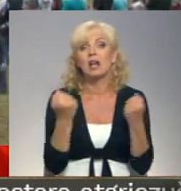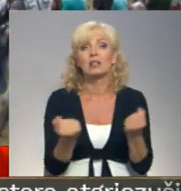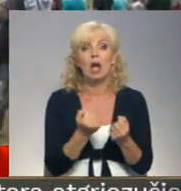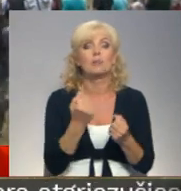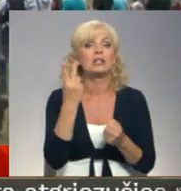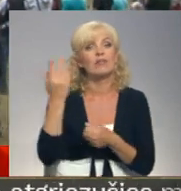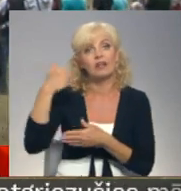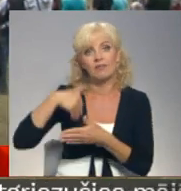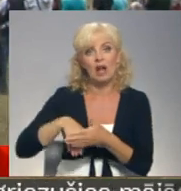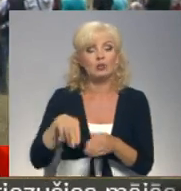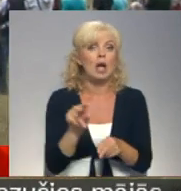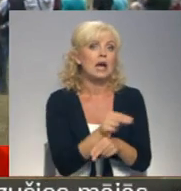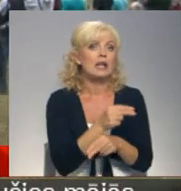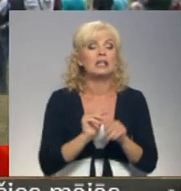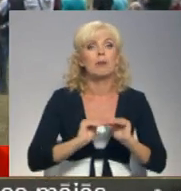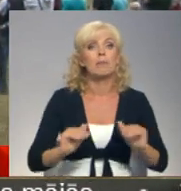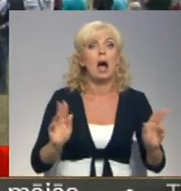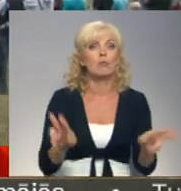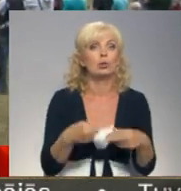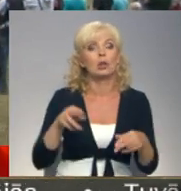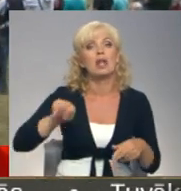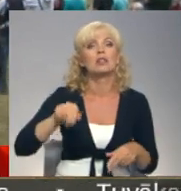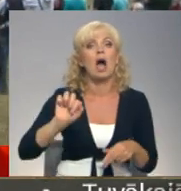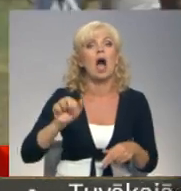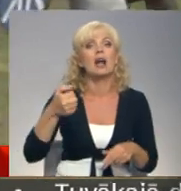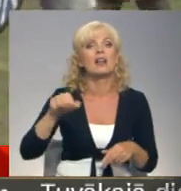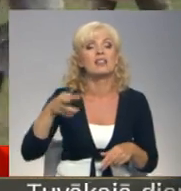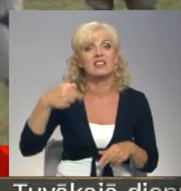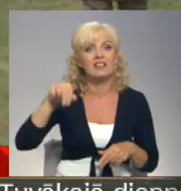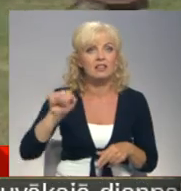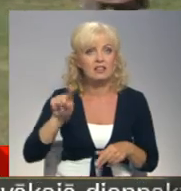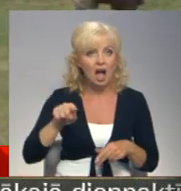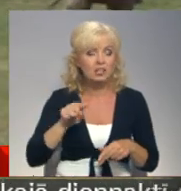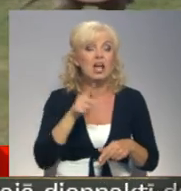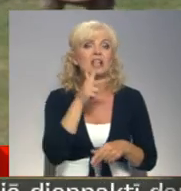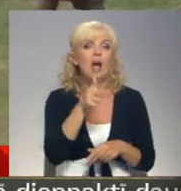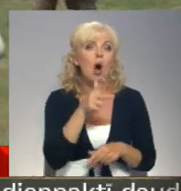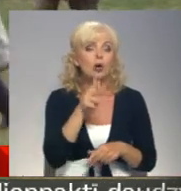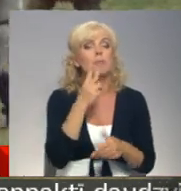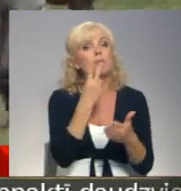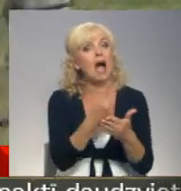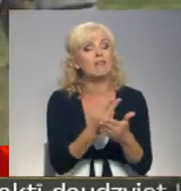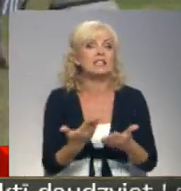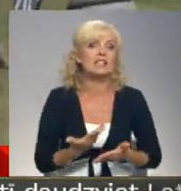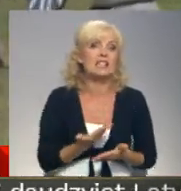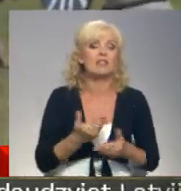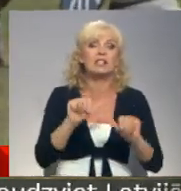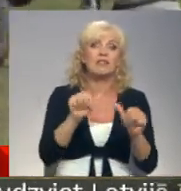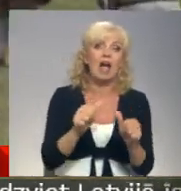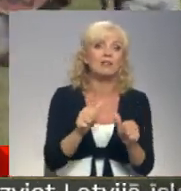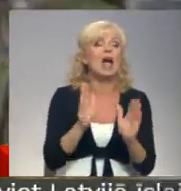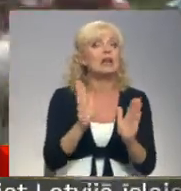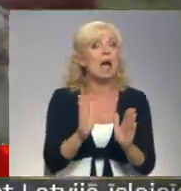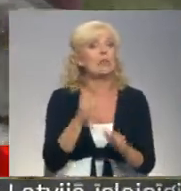divi vēstures rekonstrukciju pamatklubi – Dagdas novadā un Daugavpilī. Lai pievērsto šādam dzīvesveidam, ir jābūt ne tikai interesei